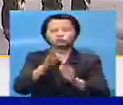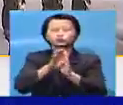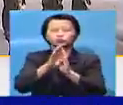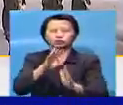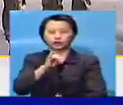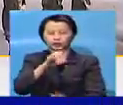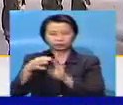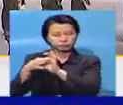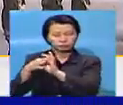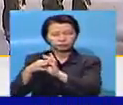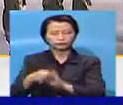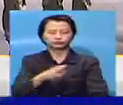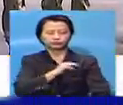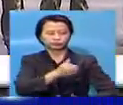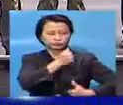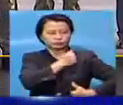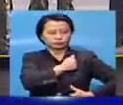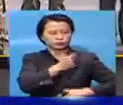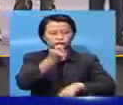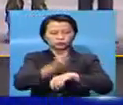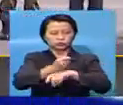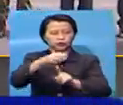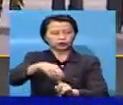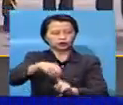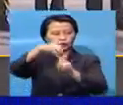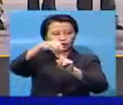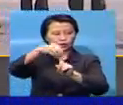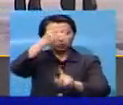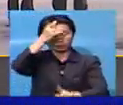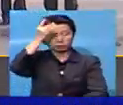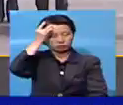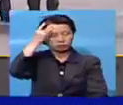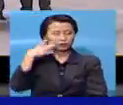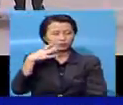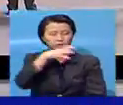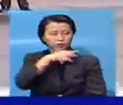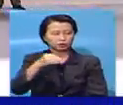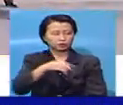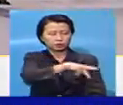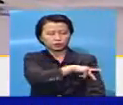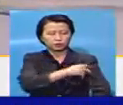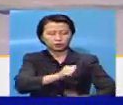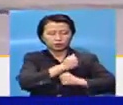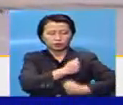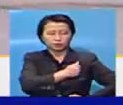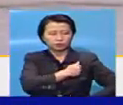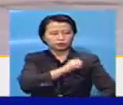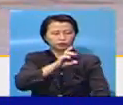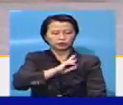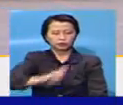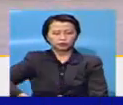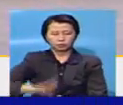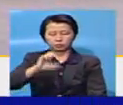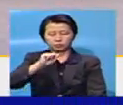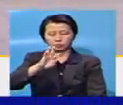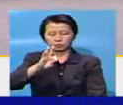hadir sama Menteri Pertahanan dan tugas-tugas khas Datuk Seri hishamuddin Tun Hussein dan panglima angkatan tentera jeneral Tan Sri Raja Mohamad